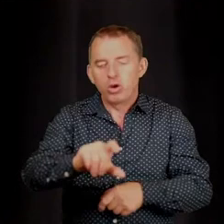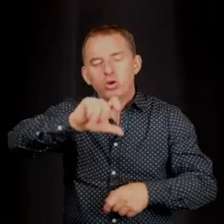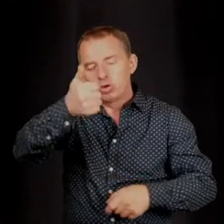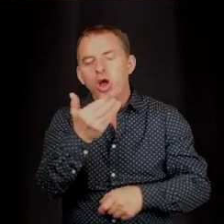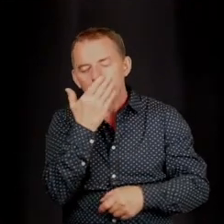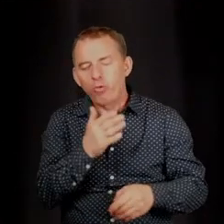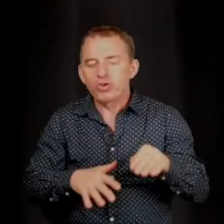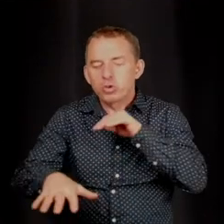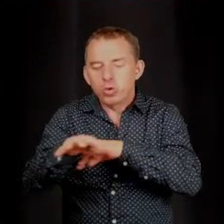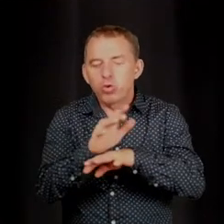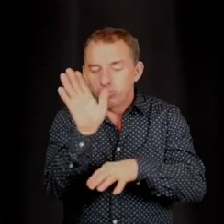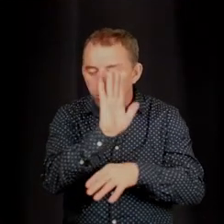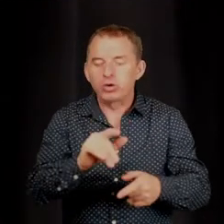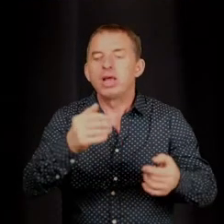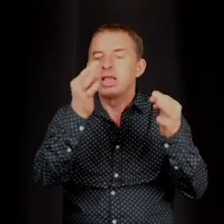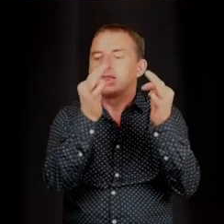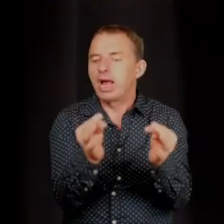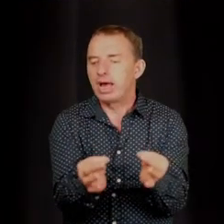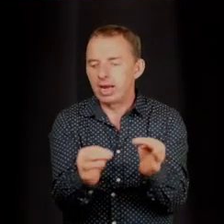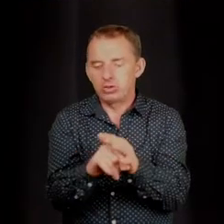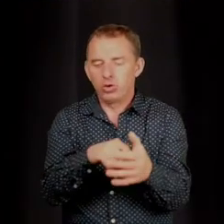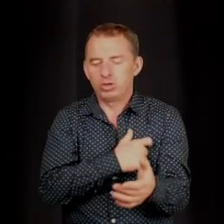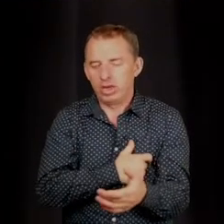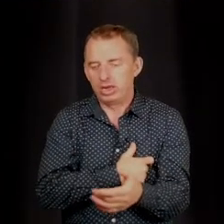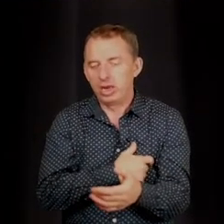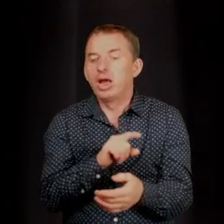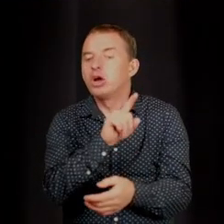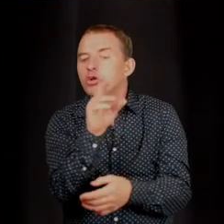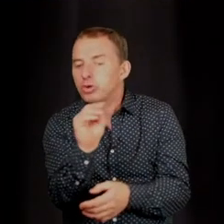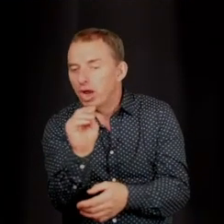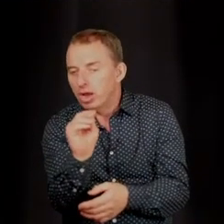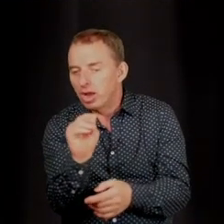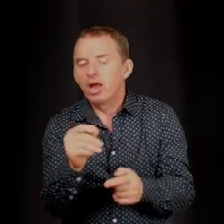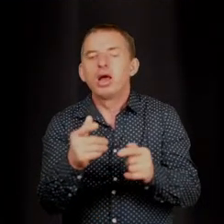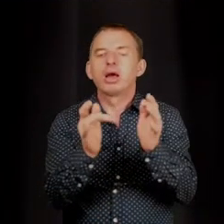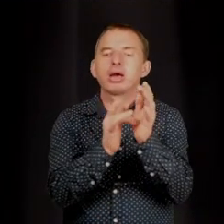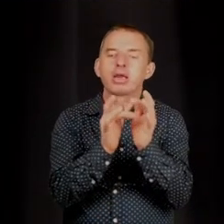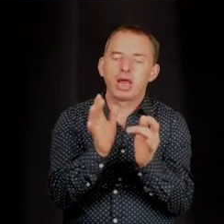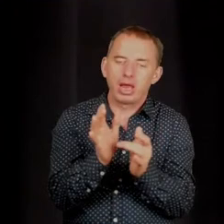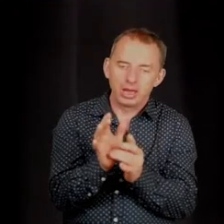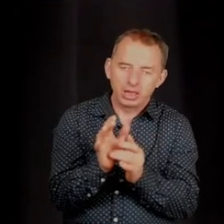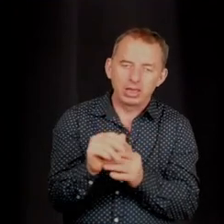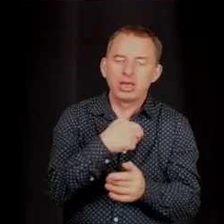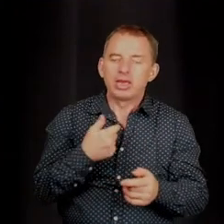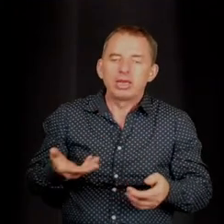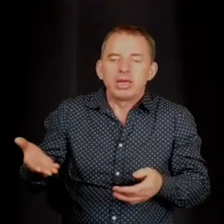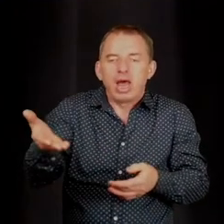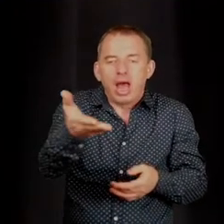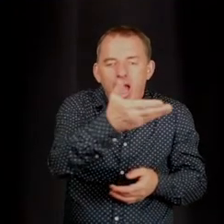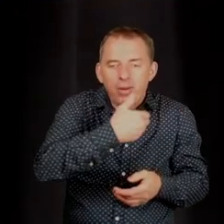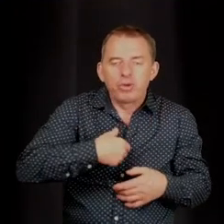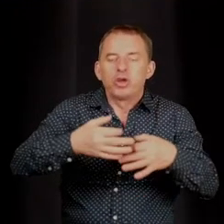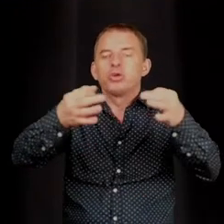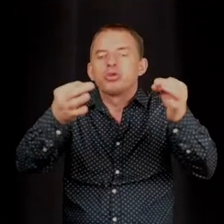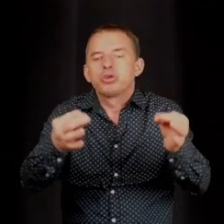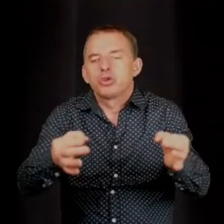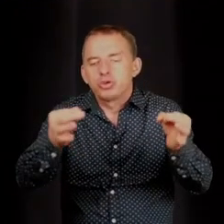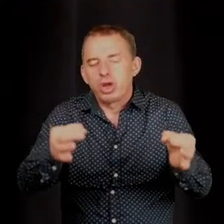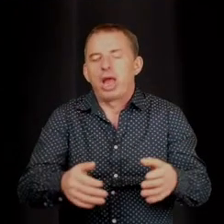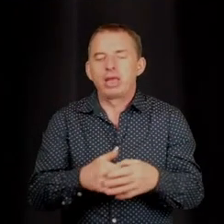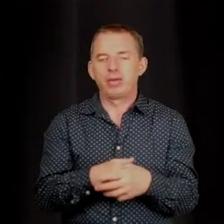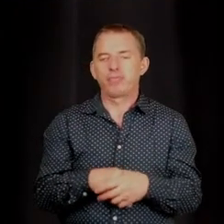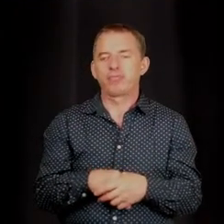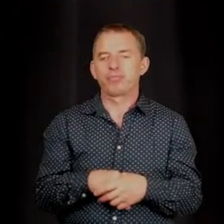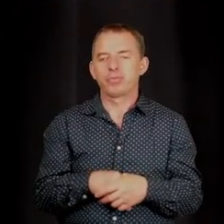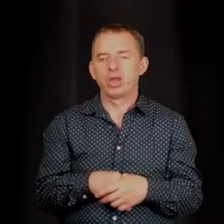Boży teraz. That Christ is with us today. Że Chrystus jest z nami dzisiaj. By His Spirit within our